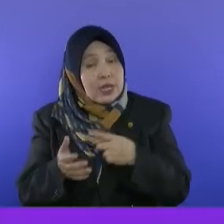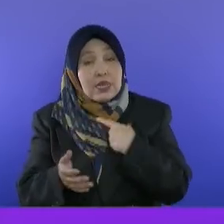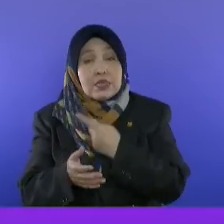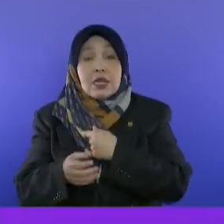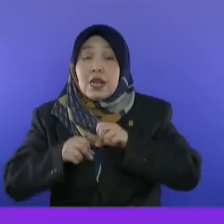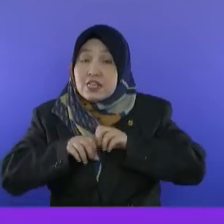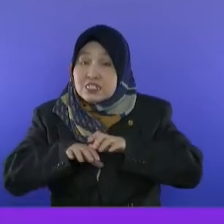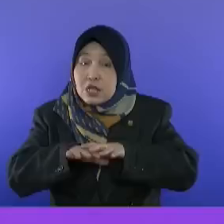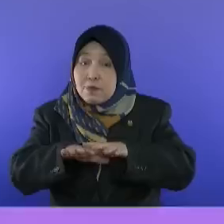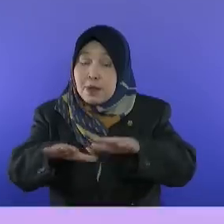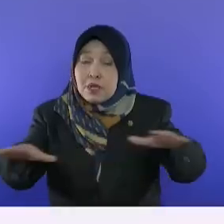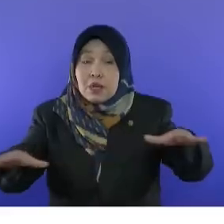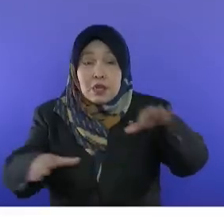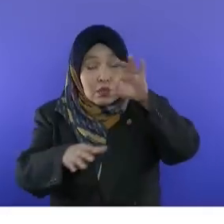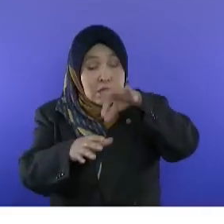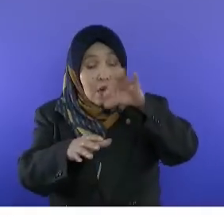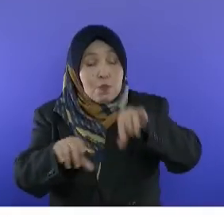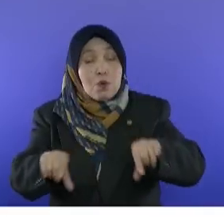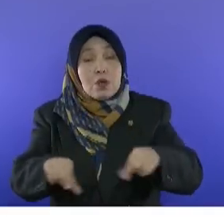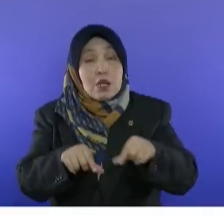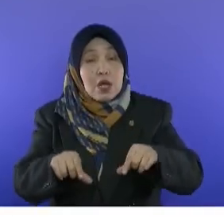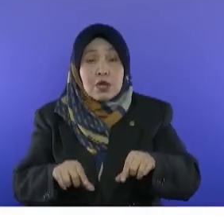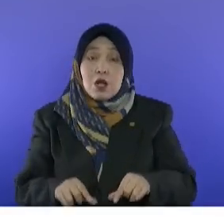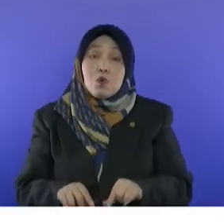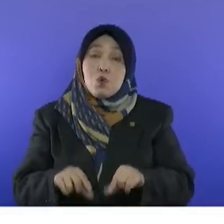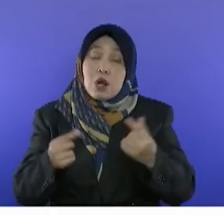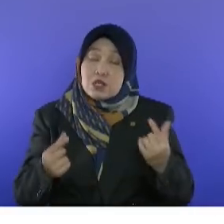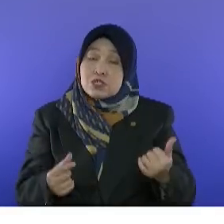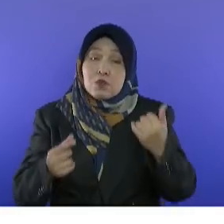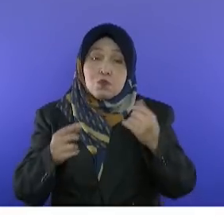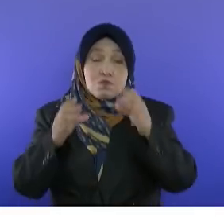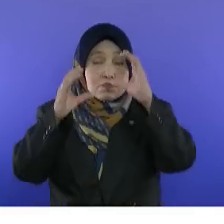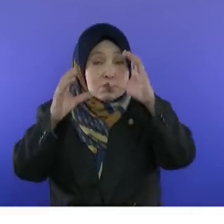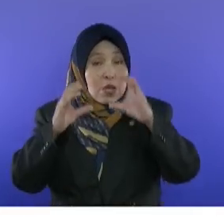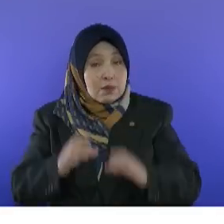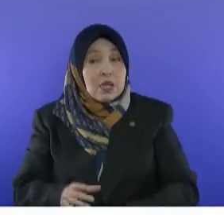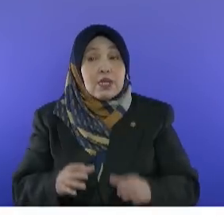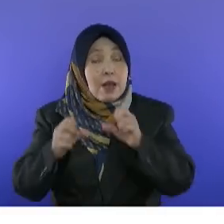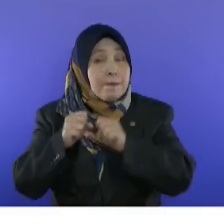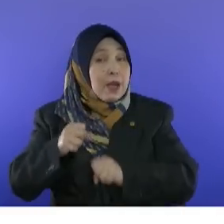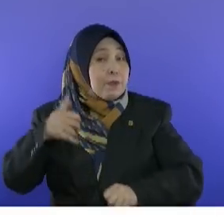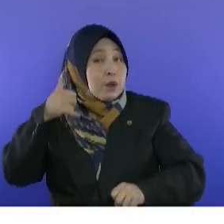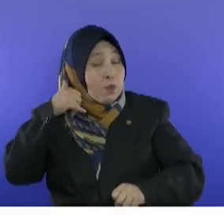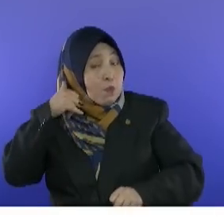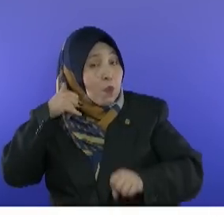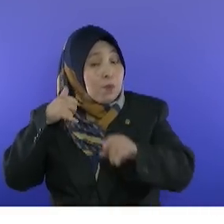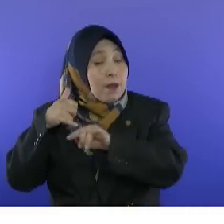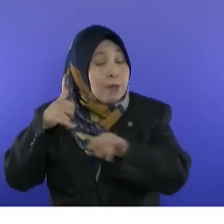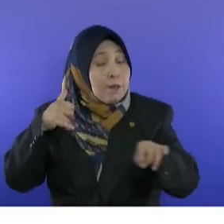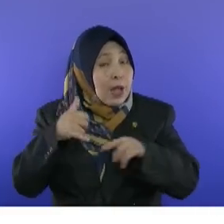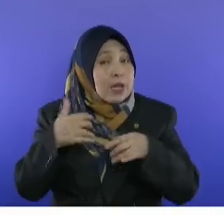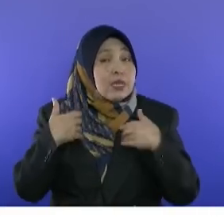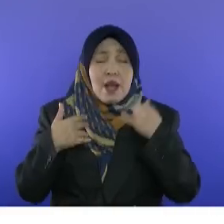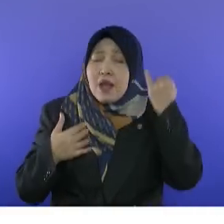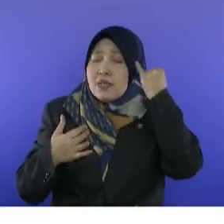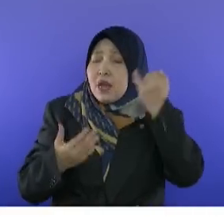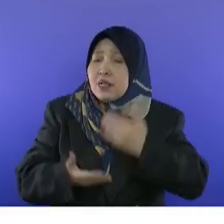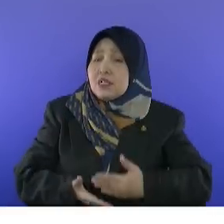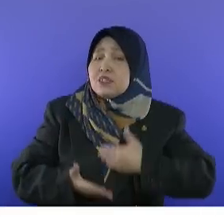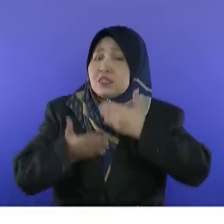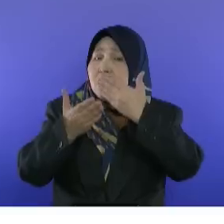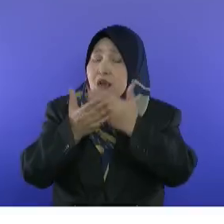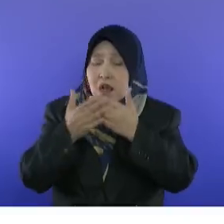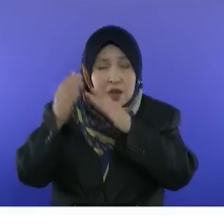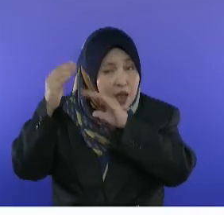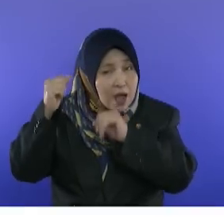sebarkan dalam tabung gerakan al-qur'an sebagai satu platform Terus dapat berhubung ya kalau ada ide ada cadangan dan